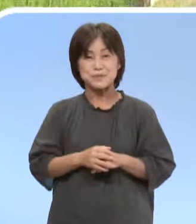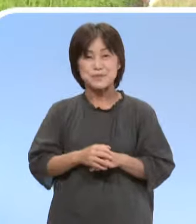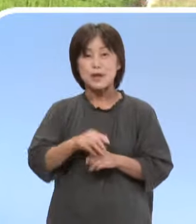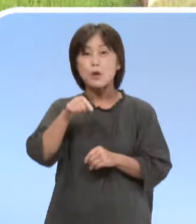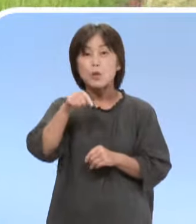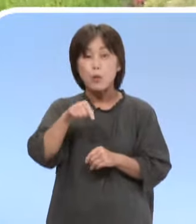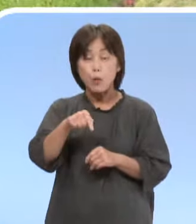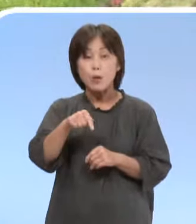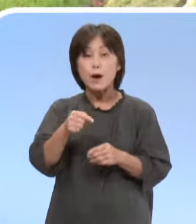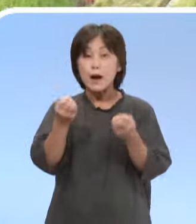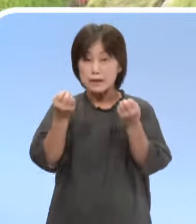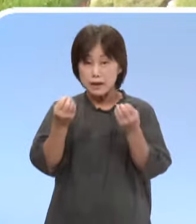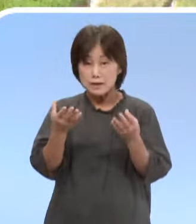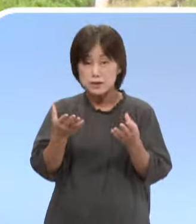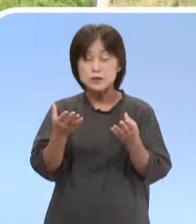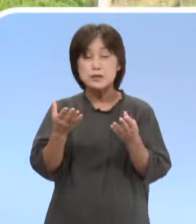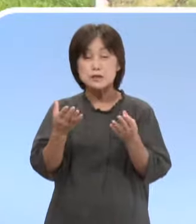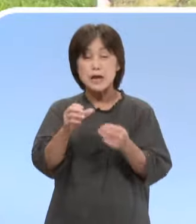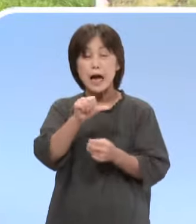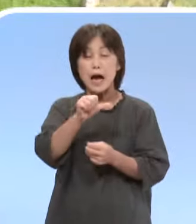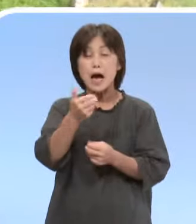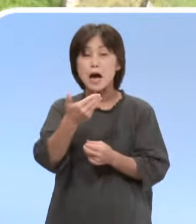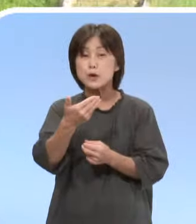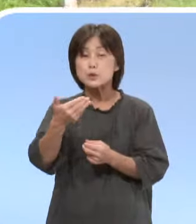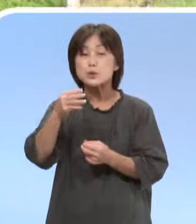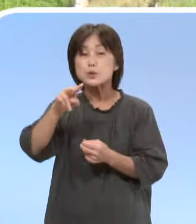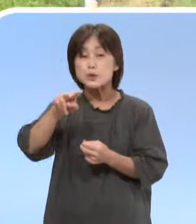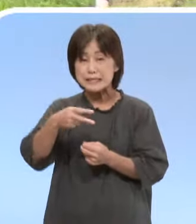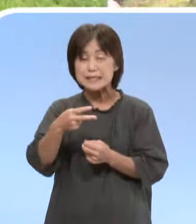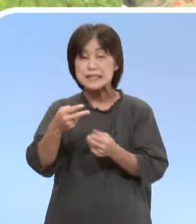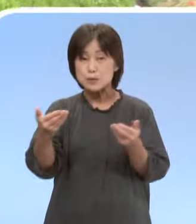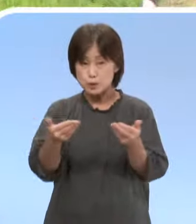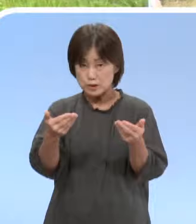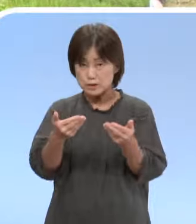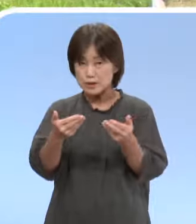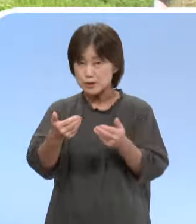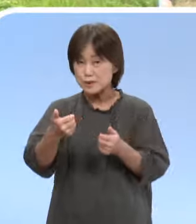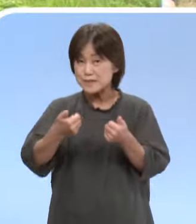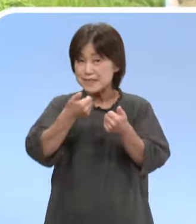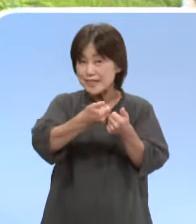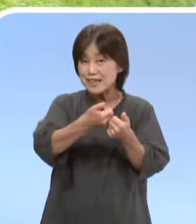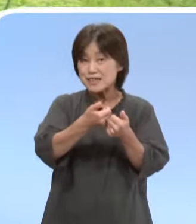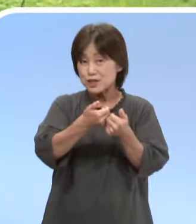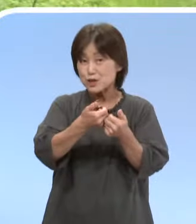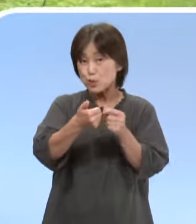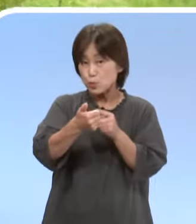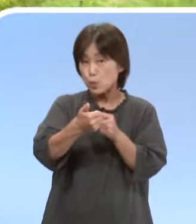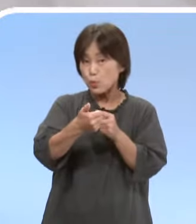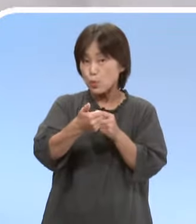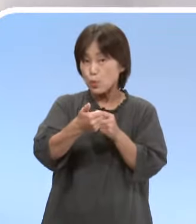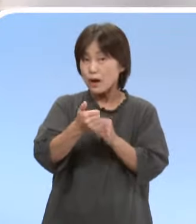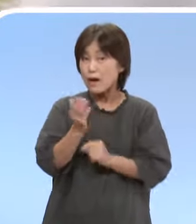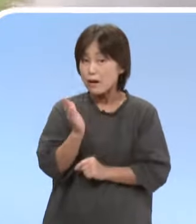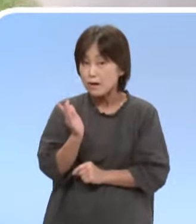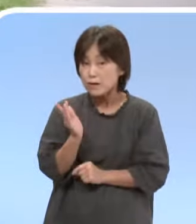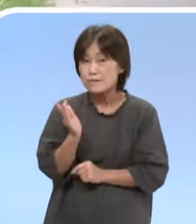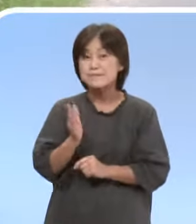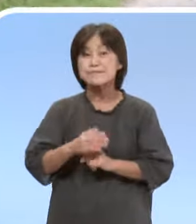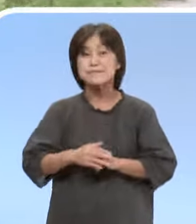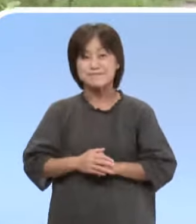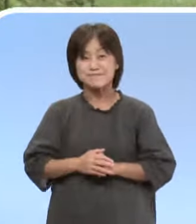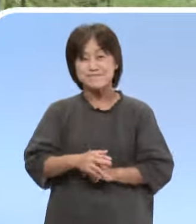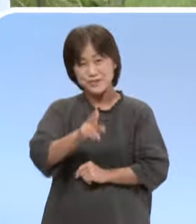さあこちらにですね、新しくアグリビジネスにチャレンジしてはる方がいらっしゃるということで、あの方か